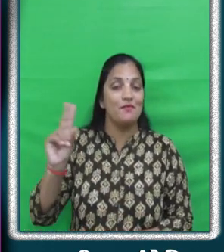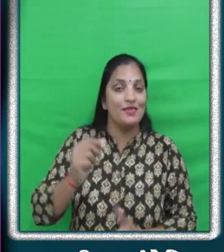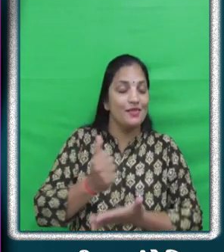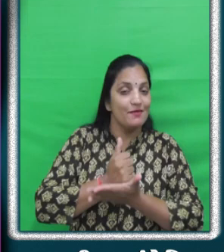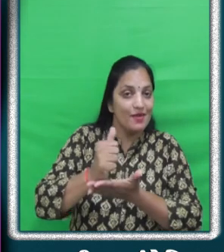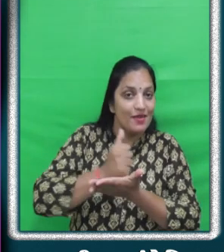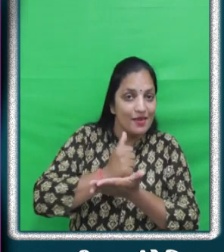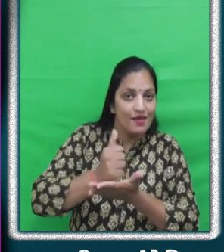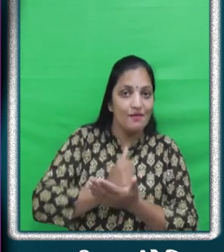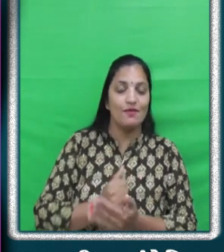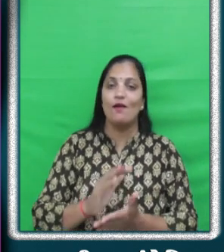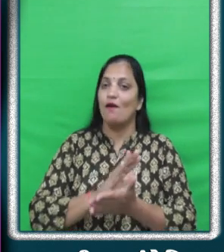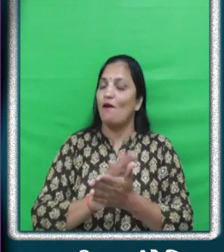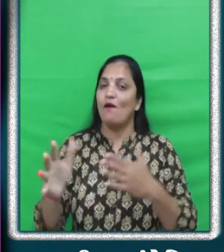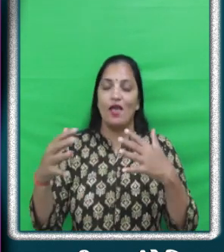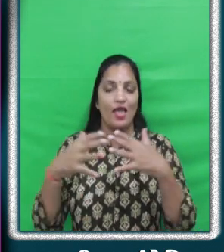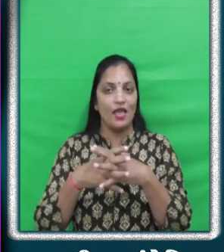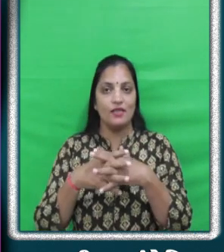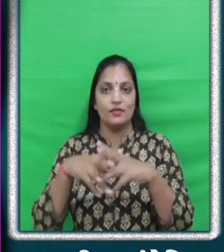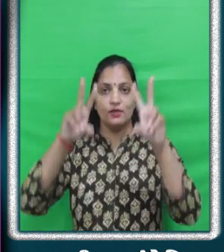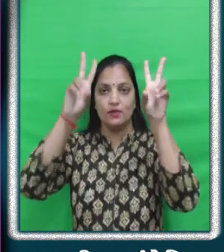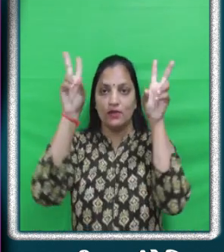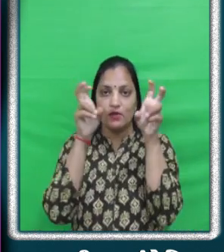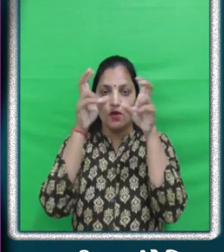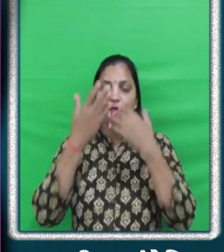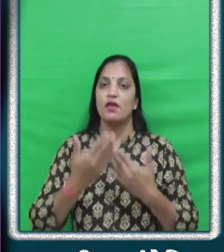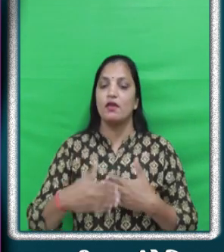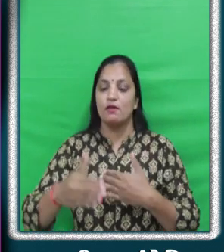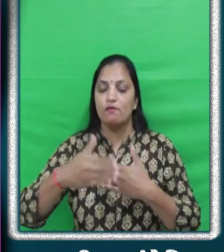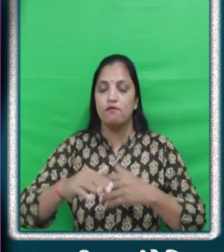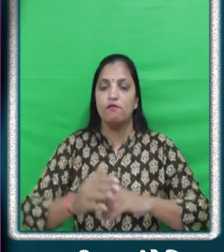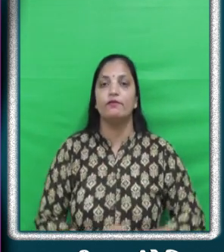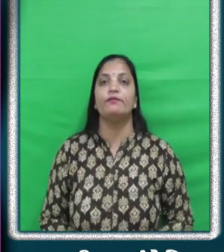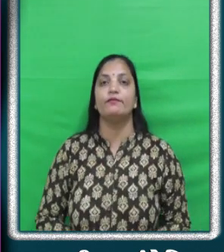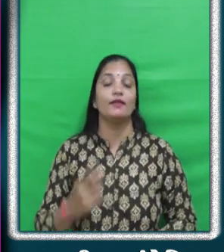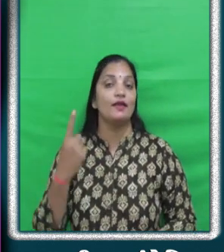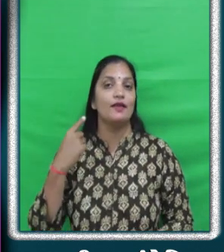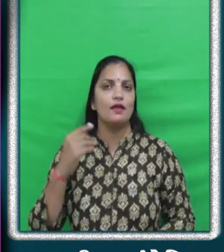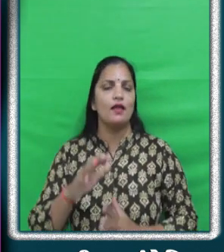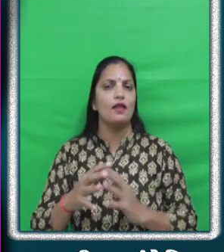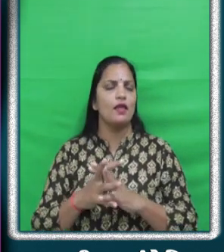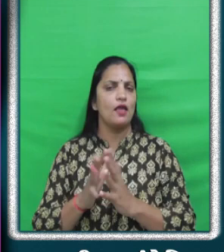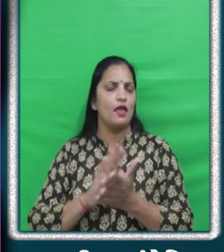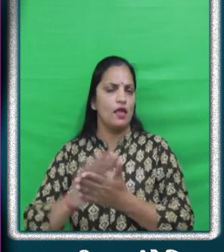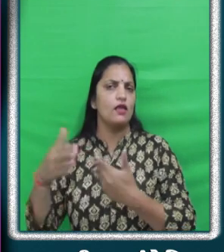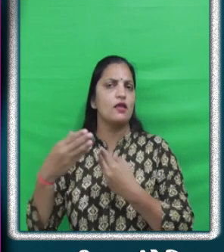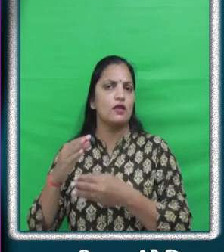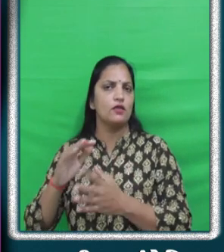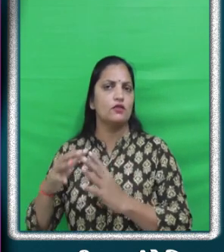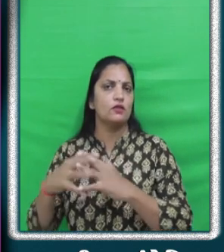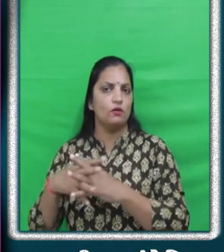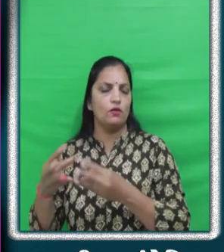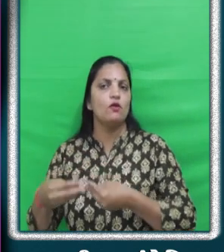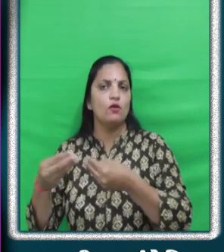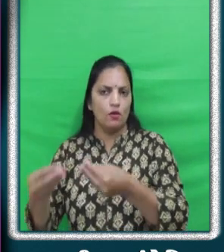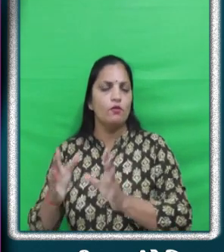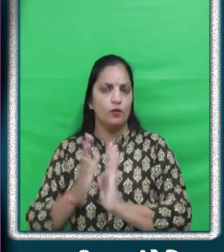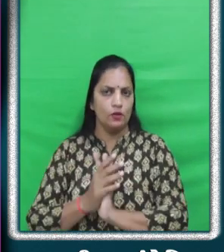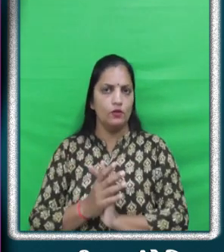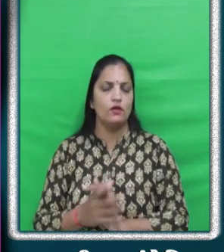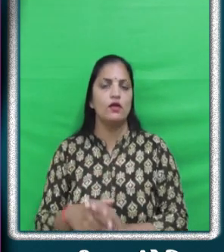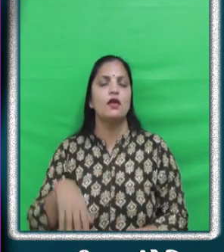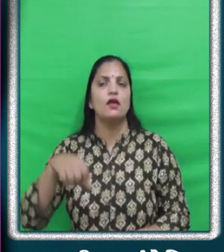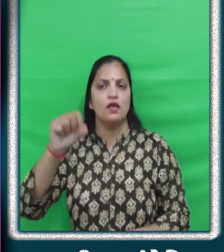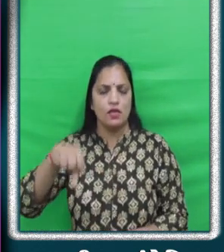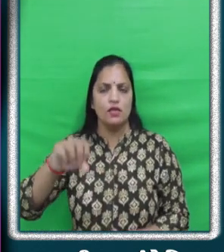પુનરાવર્તન અને ગૃહ કાર્યની વાત, કાલે ગૃહ કાર્ય આપ્યું હતું તમે કર્યું છે, યસ કે નો માં આન્સર